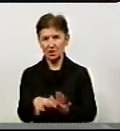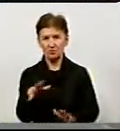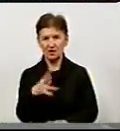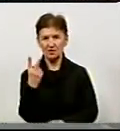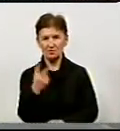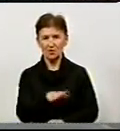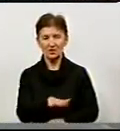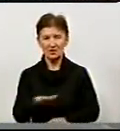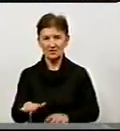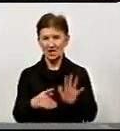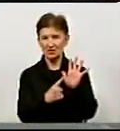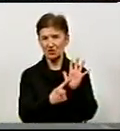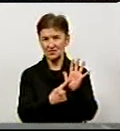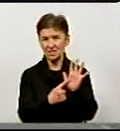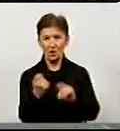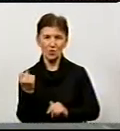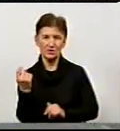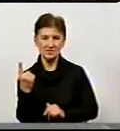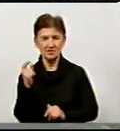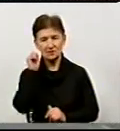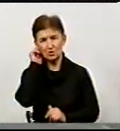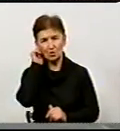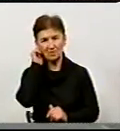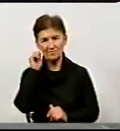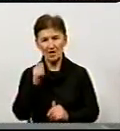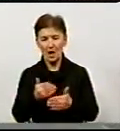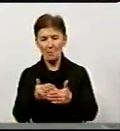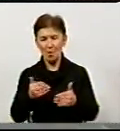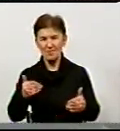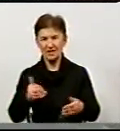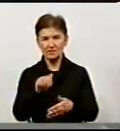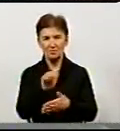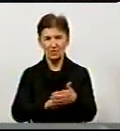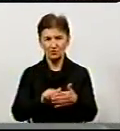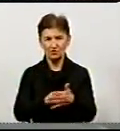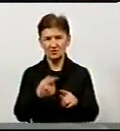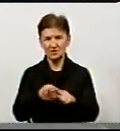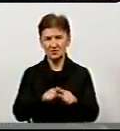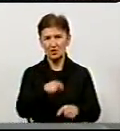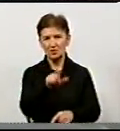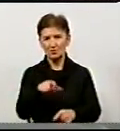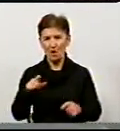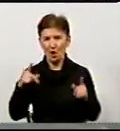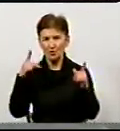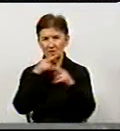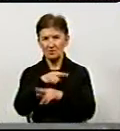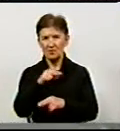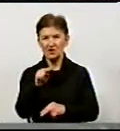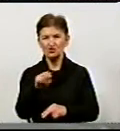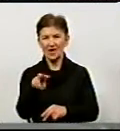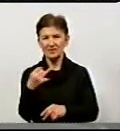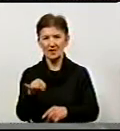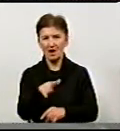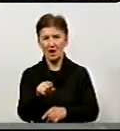двоє дітей – 6 та 11 років. Попередня причина смерті – це громадян отруєння чадним газом. На